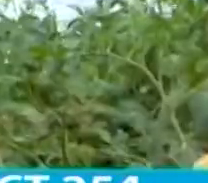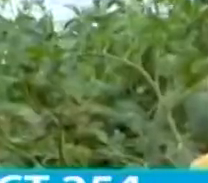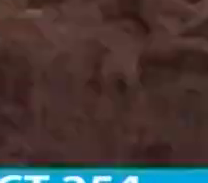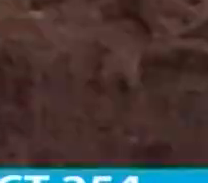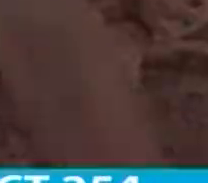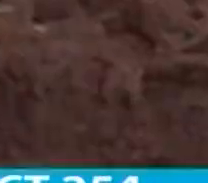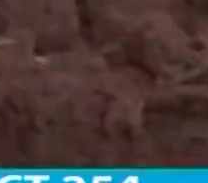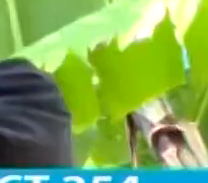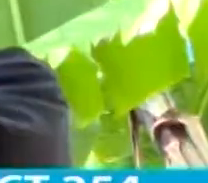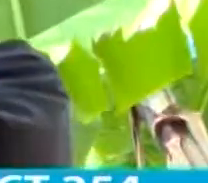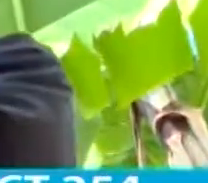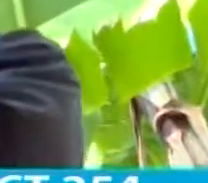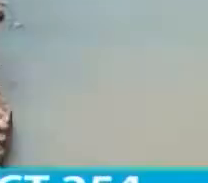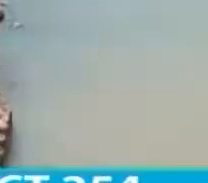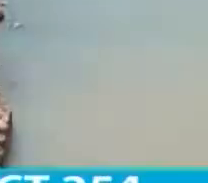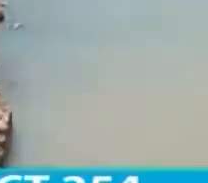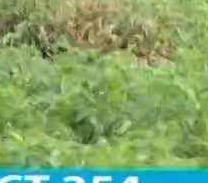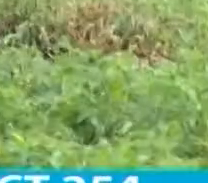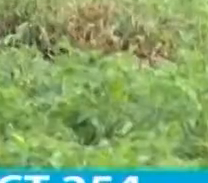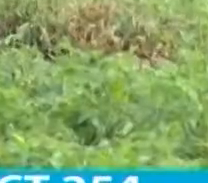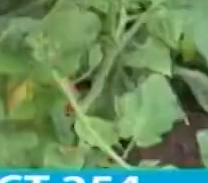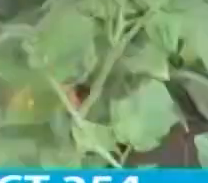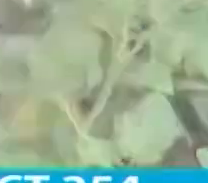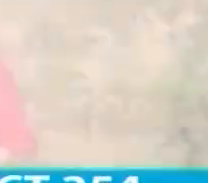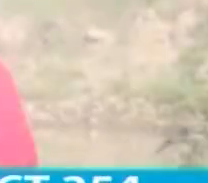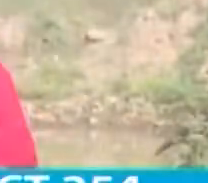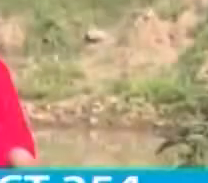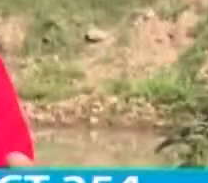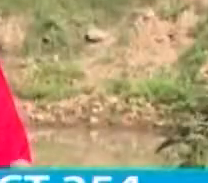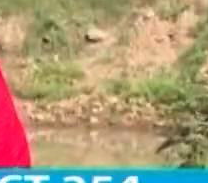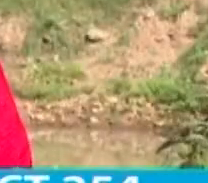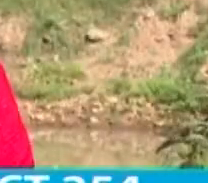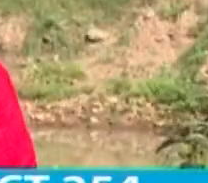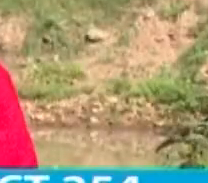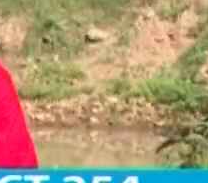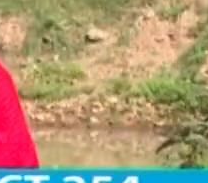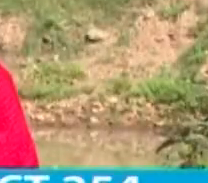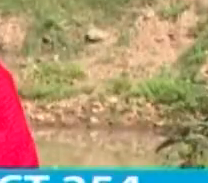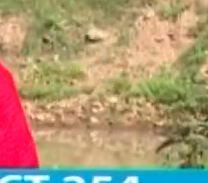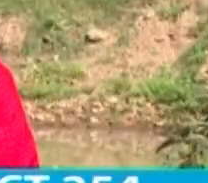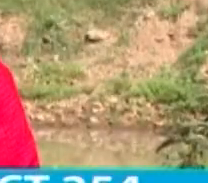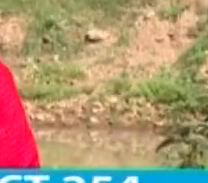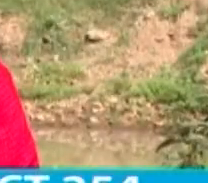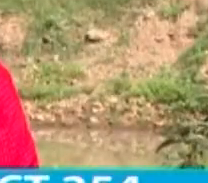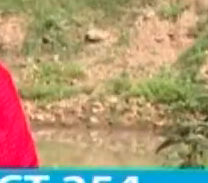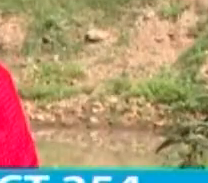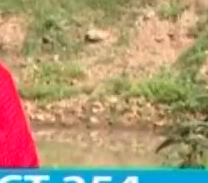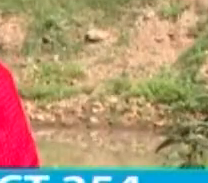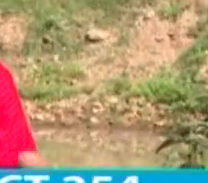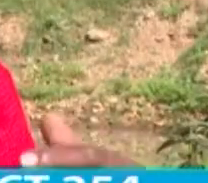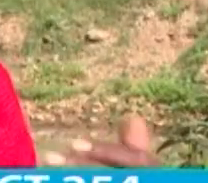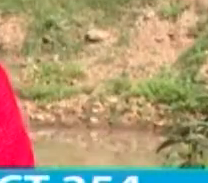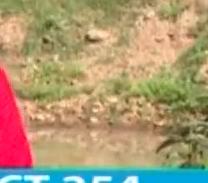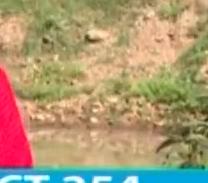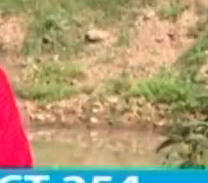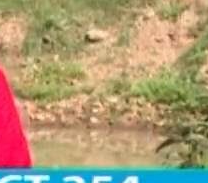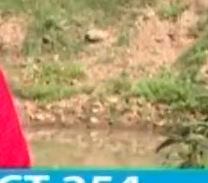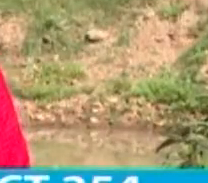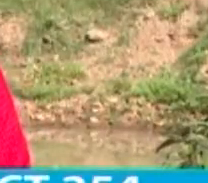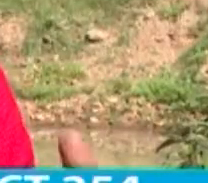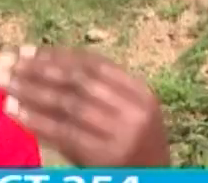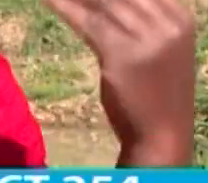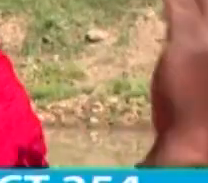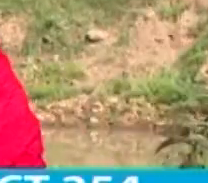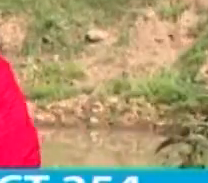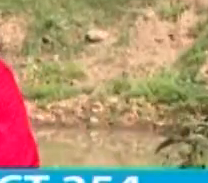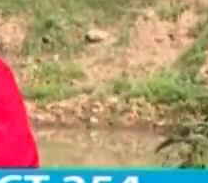Wiki hii kwenye Project 254, serikali walipokuja kuintroduce kazi ya visima, tukakuwa nafuu kwa sababu